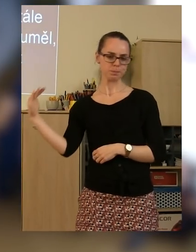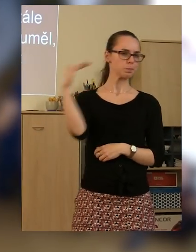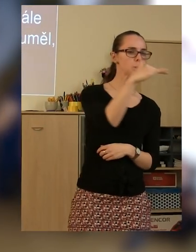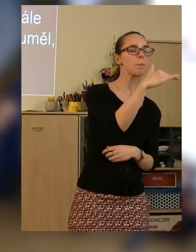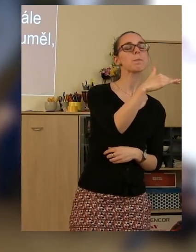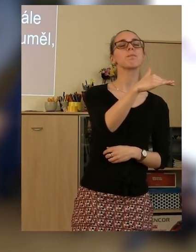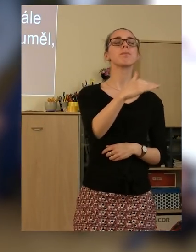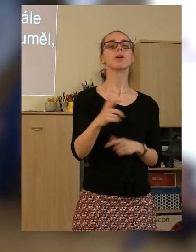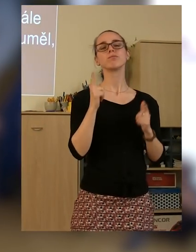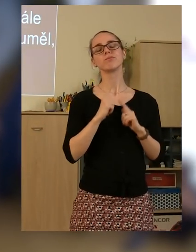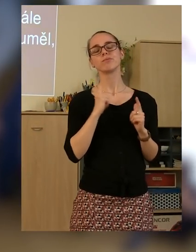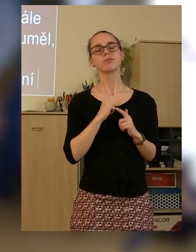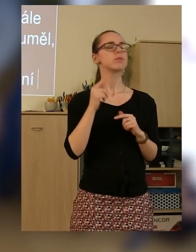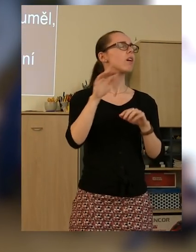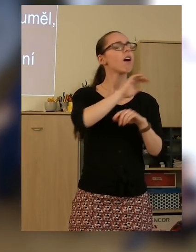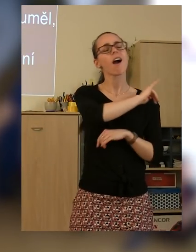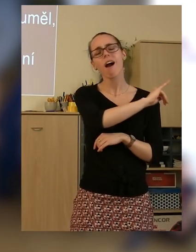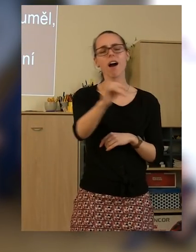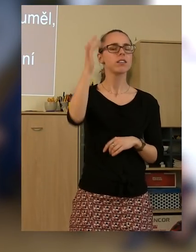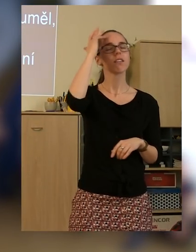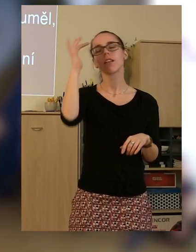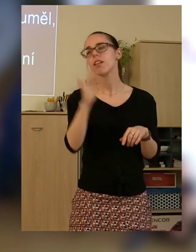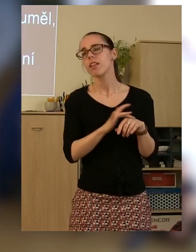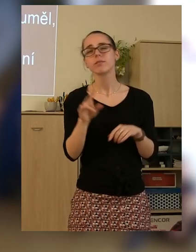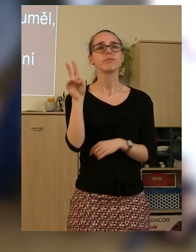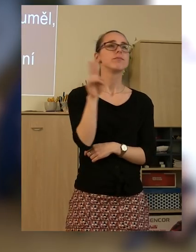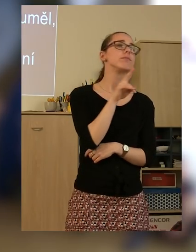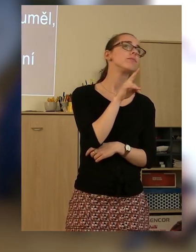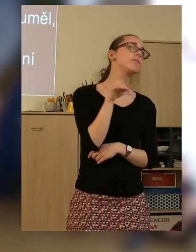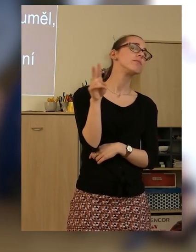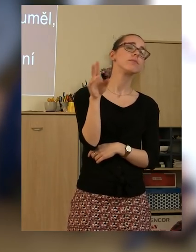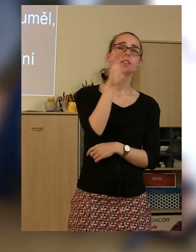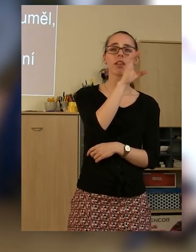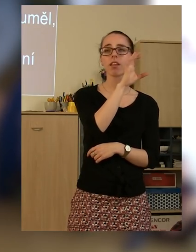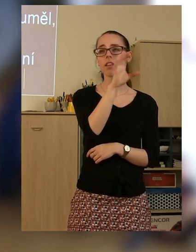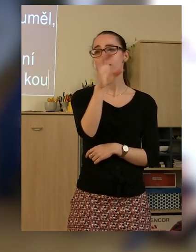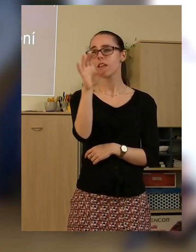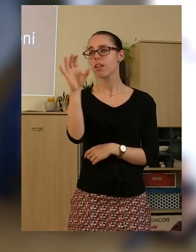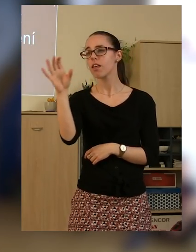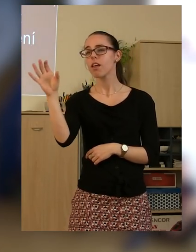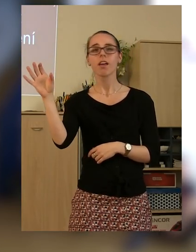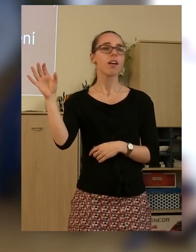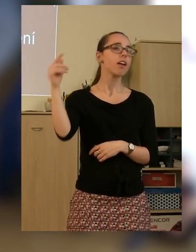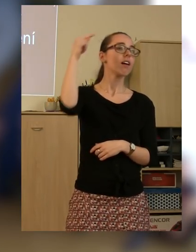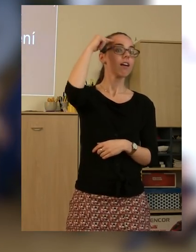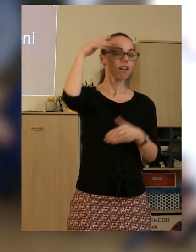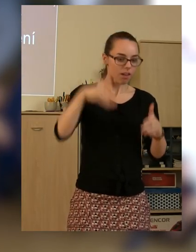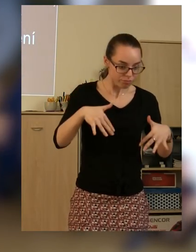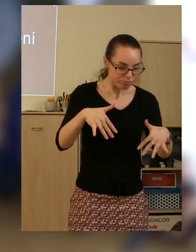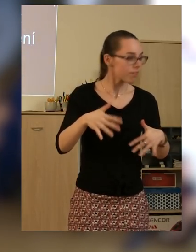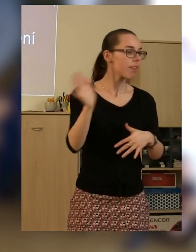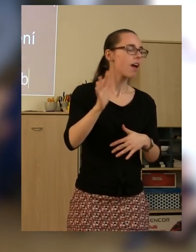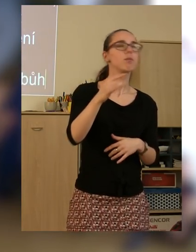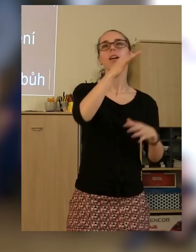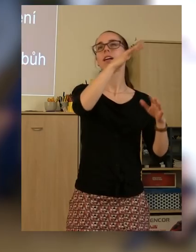nich není duchem přítomný. Nikdo prostě. Jo. Stojí, koukají, prostě, kde jsou, pámuví, jako jo. Ten řeší, no